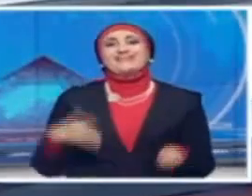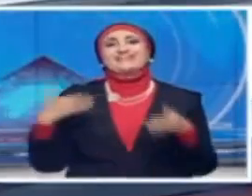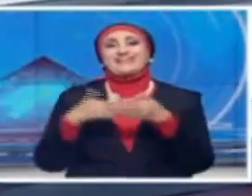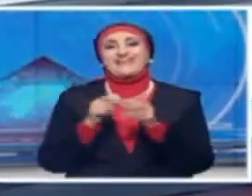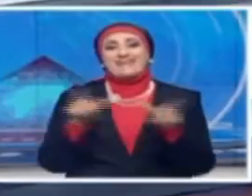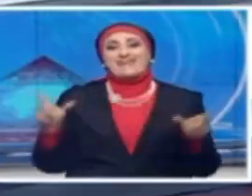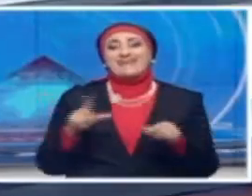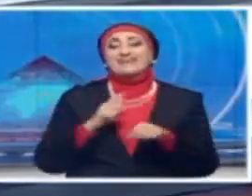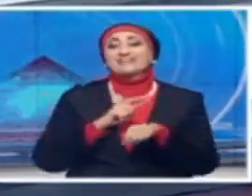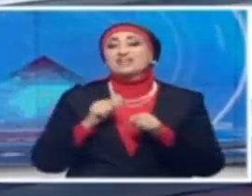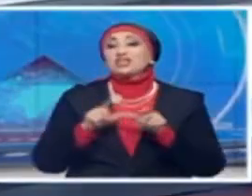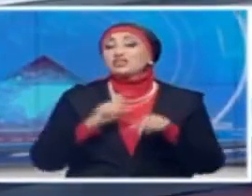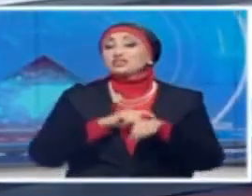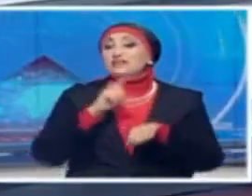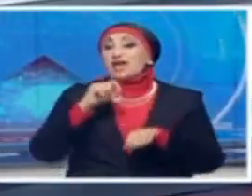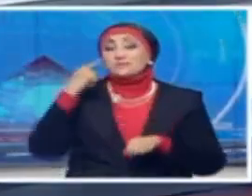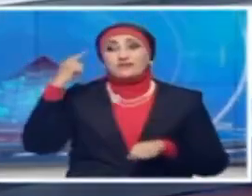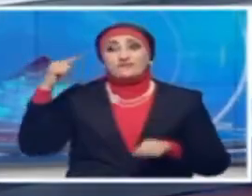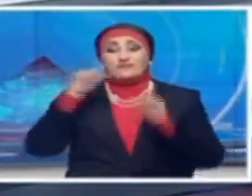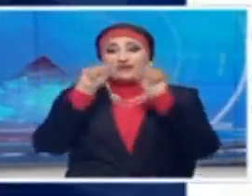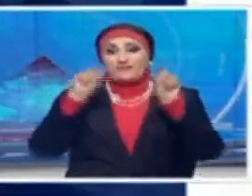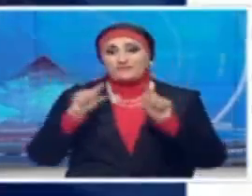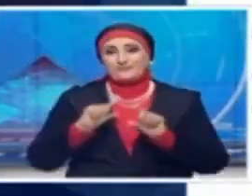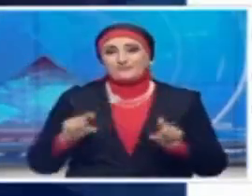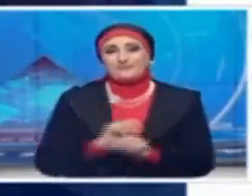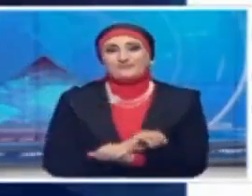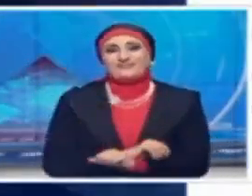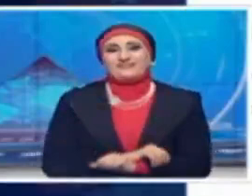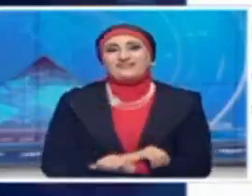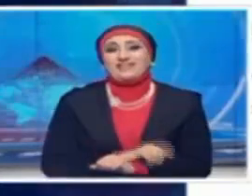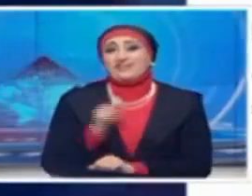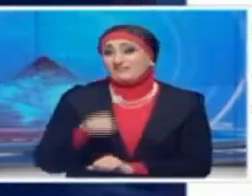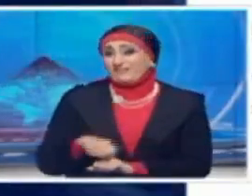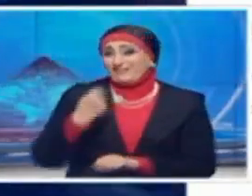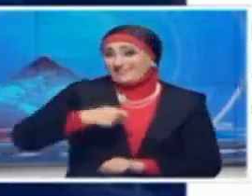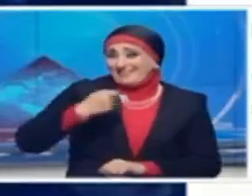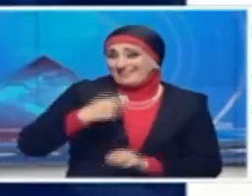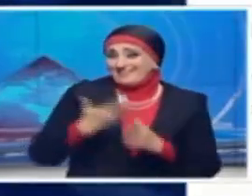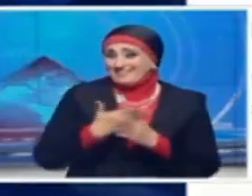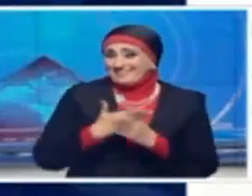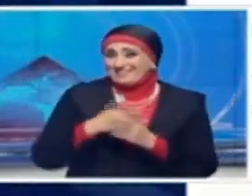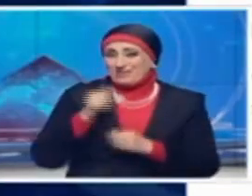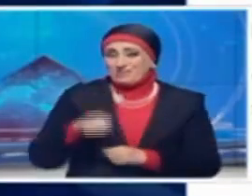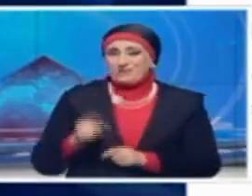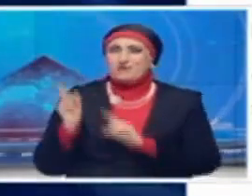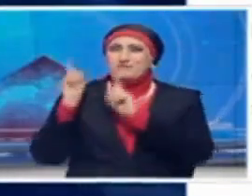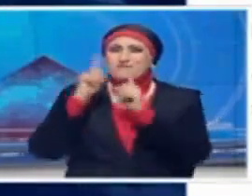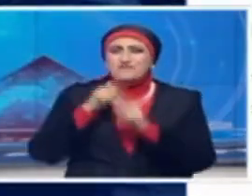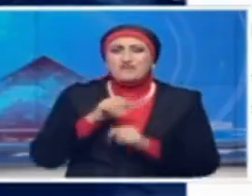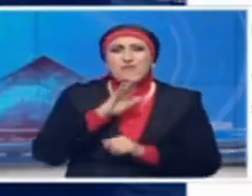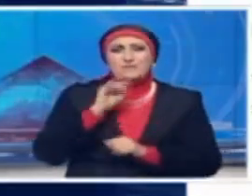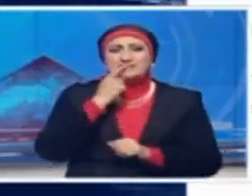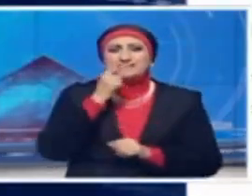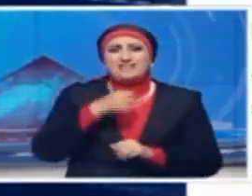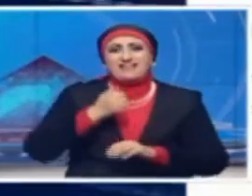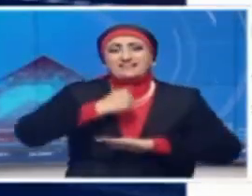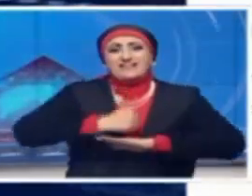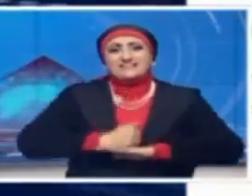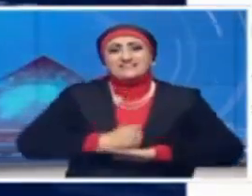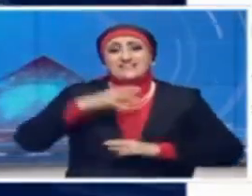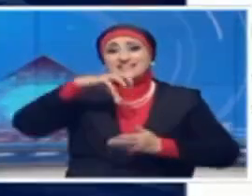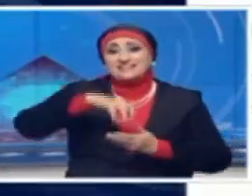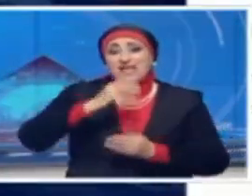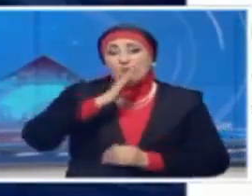الخامسة، وهذا تذكير بأبرز العناوين. في تهنئته بمناسبة الذكرى المئوية لتأسيس الدولة